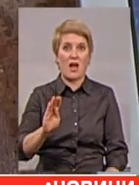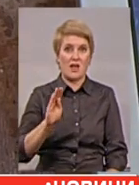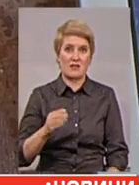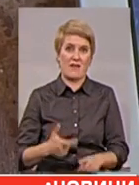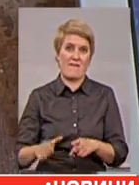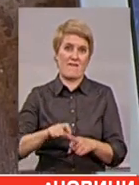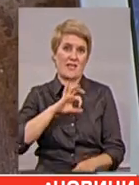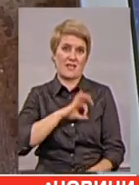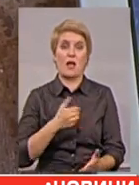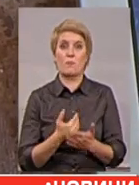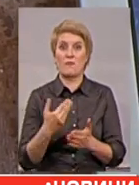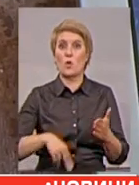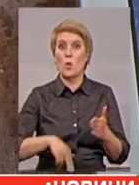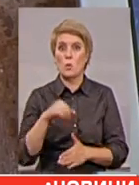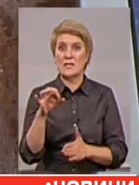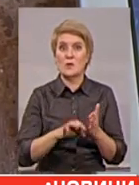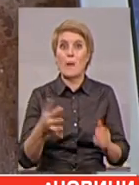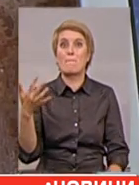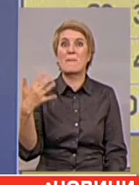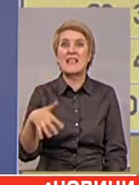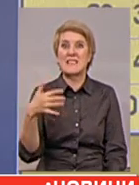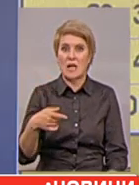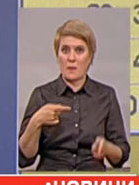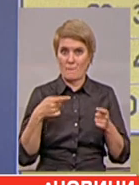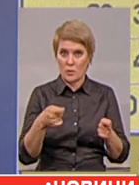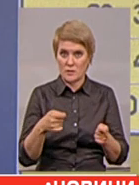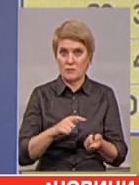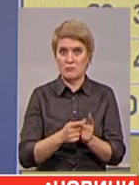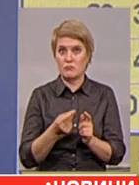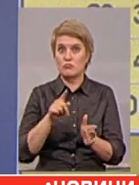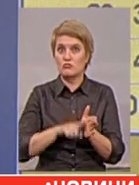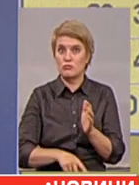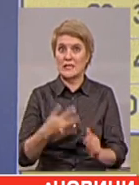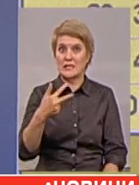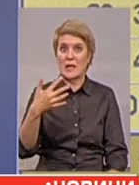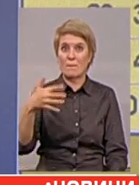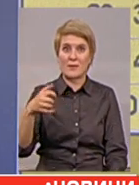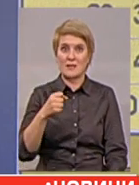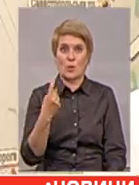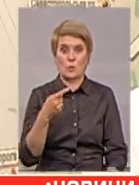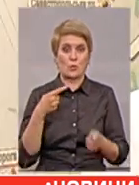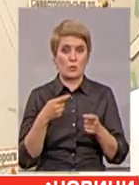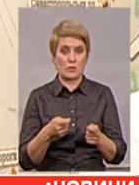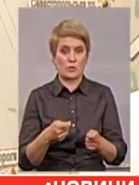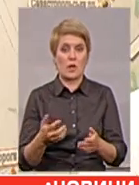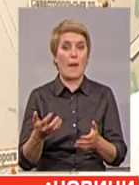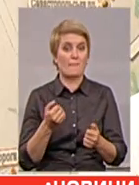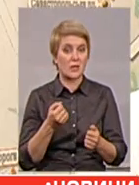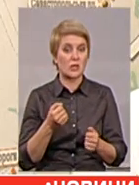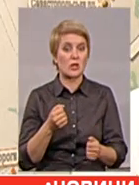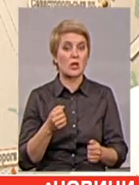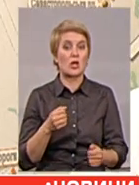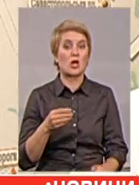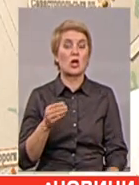вигідніша. Якщо, наприклад, ви купуєте одразу 50 поїздок, то виходить дешевше – 3,50 за одну. Беріть жетони на